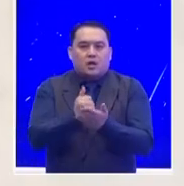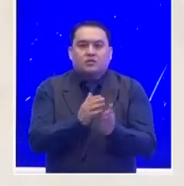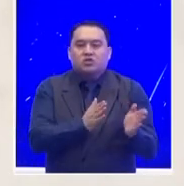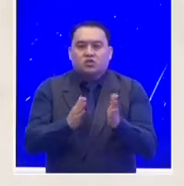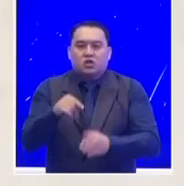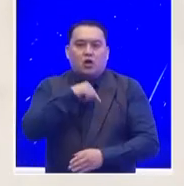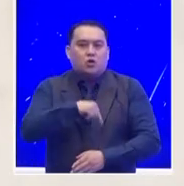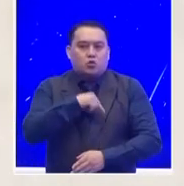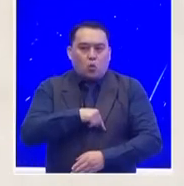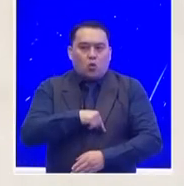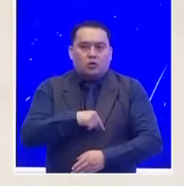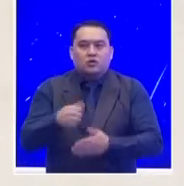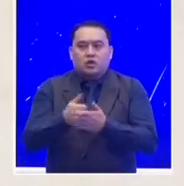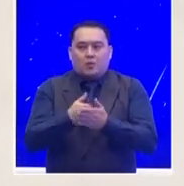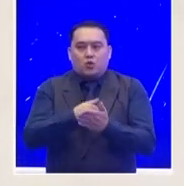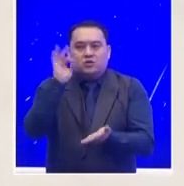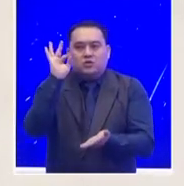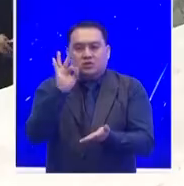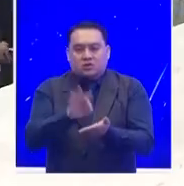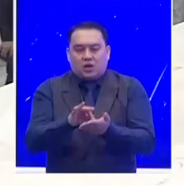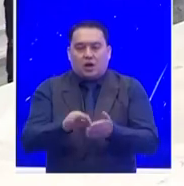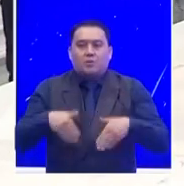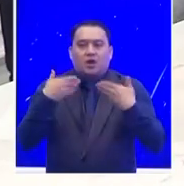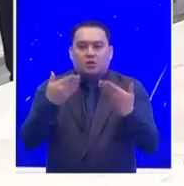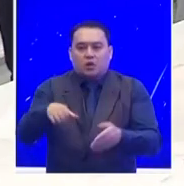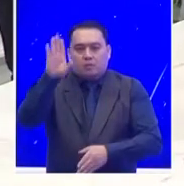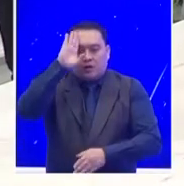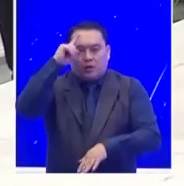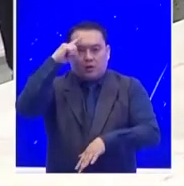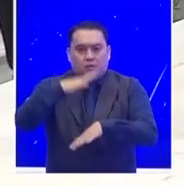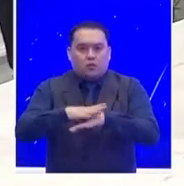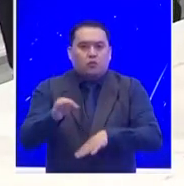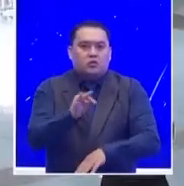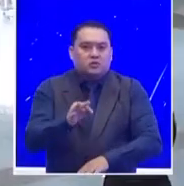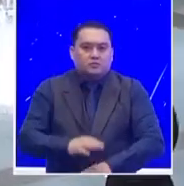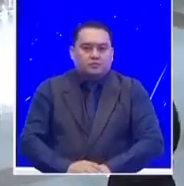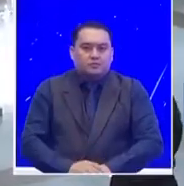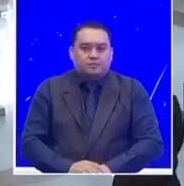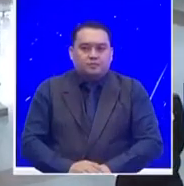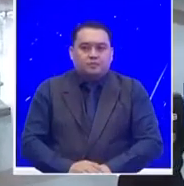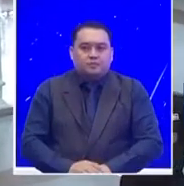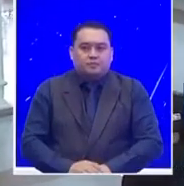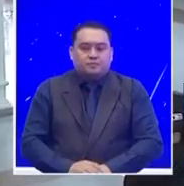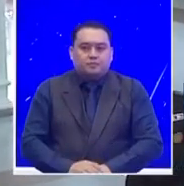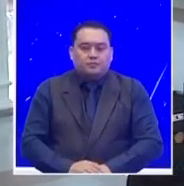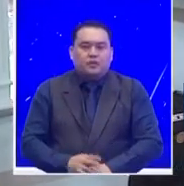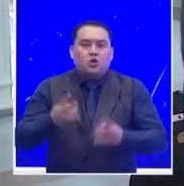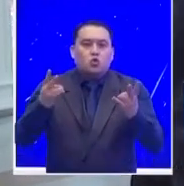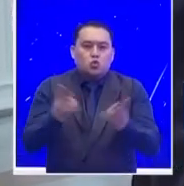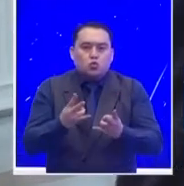сила духа, и тогда вы добьетесь своей цели», – обратился к мальчишкам и девчонкам Амандык Баталов. Трудиться надо,